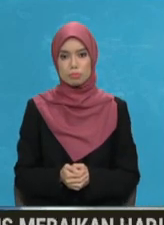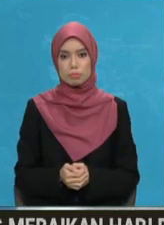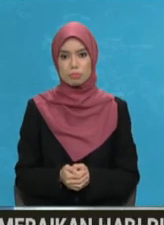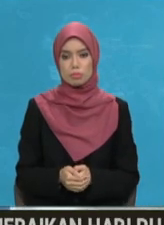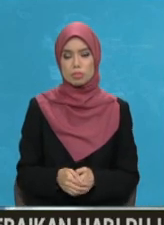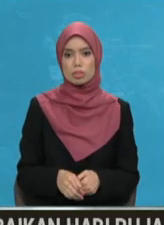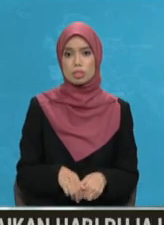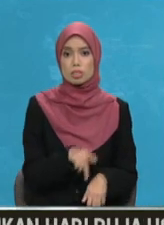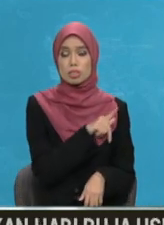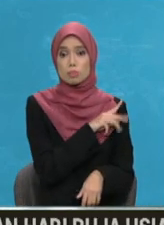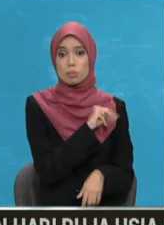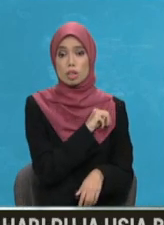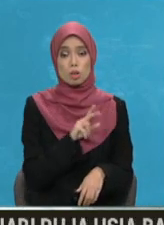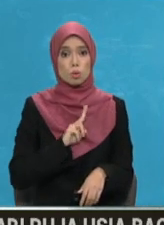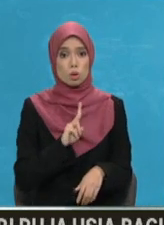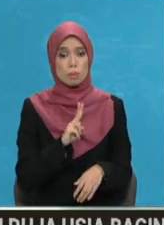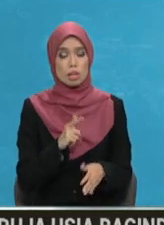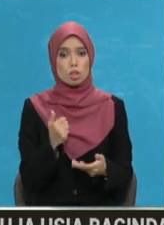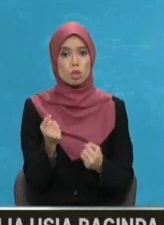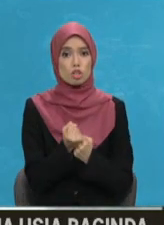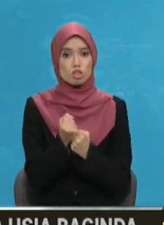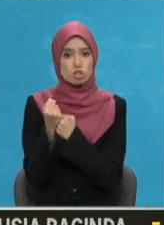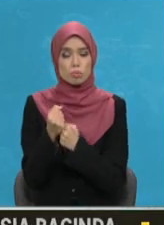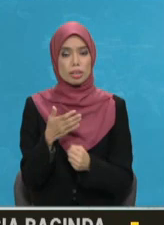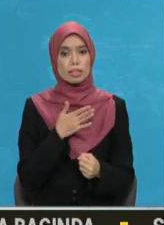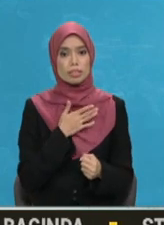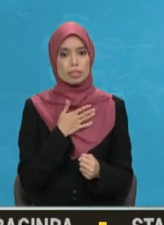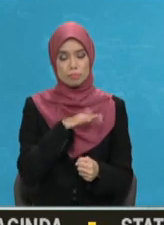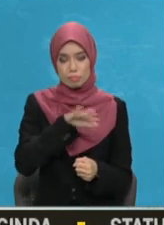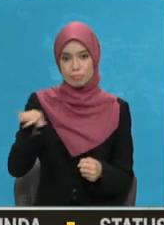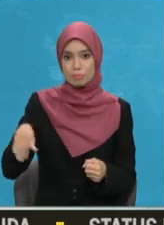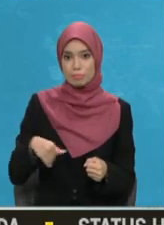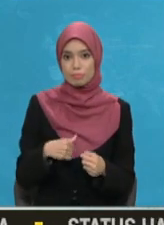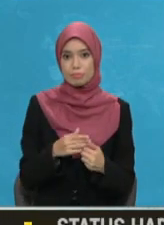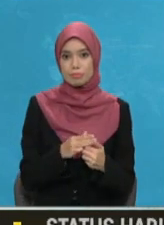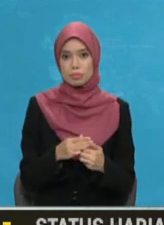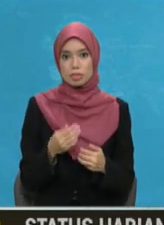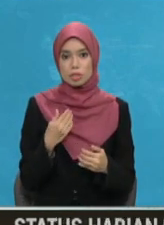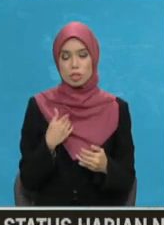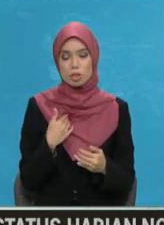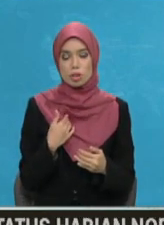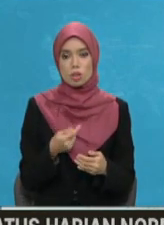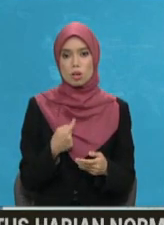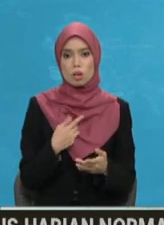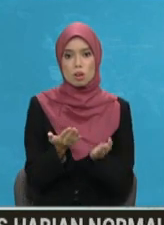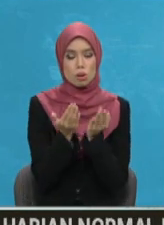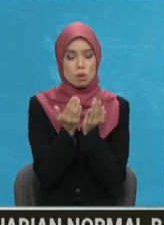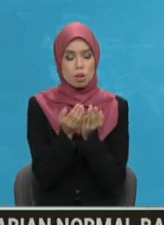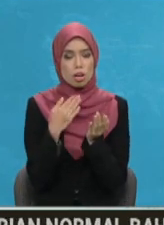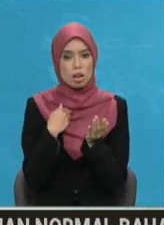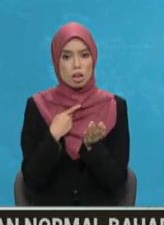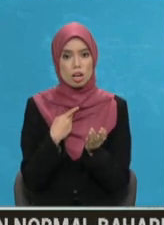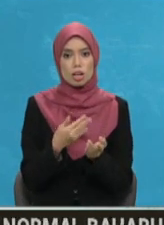Kementerian adalah agama bagian syariat Islam dan juga persendianlah Semoga dapat mempersembahkan bacaan yang terbaik